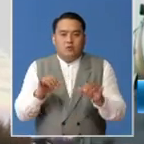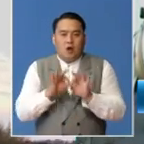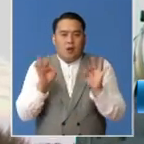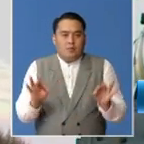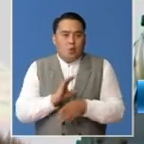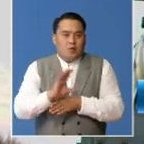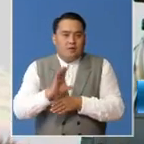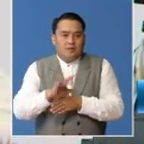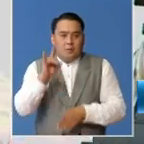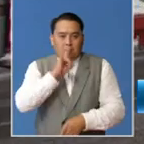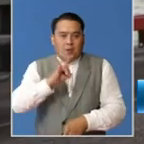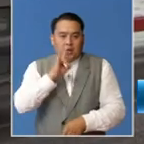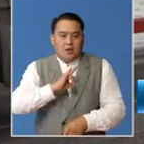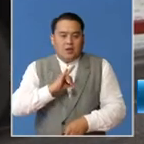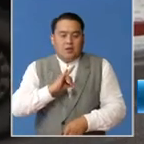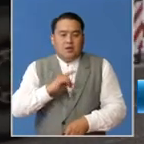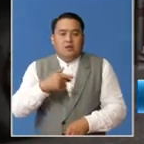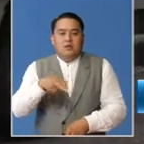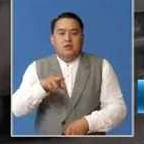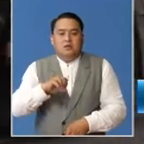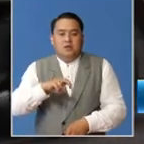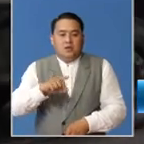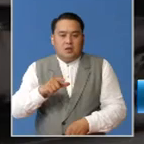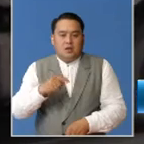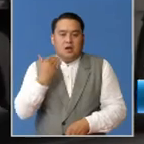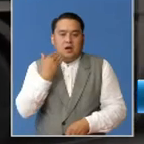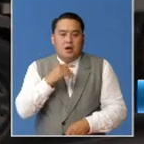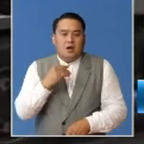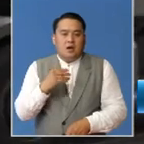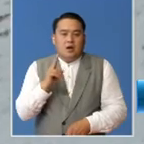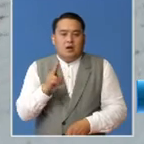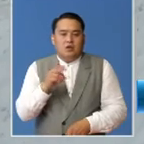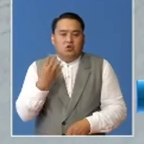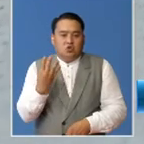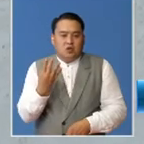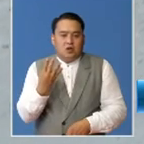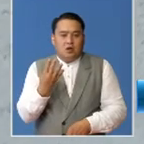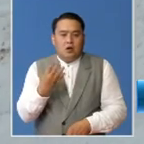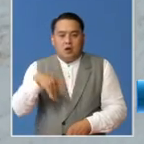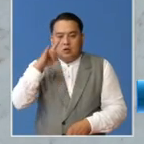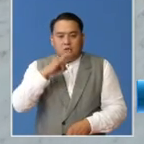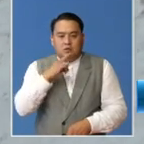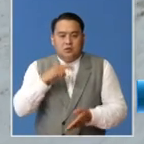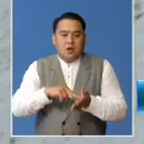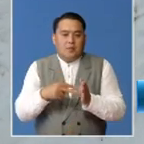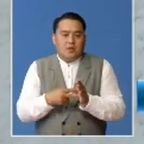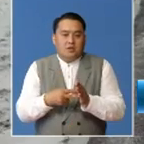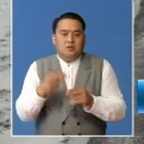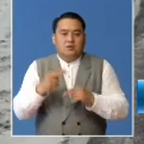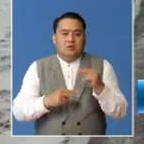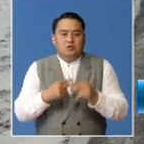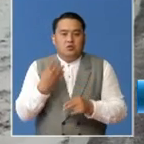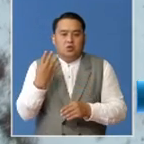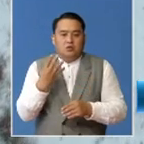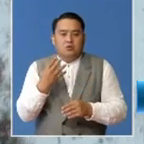объемы производства бензина и дизельного топлива экологического стандарта К4. Кроме того, в стране запланировано строительство